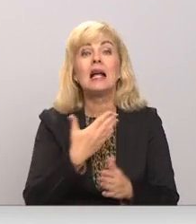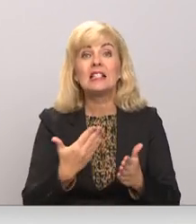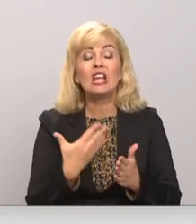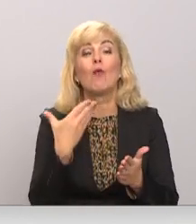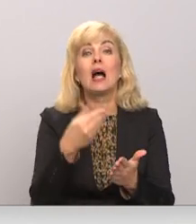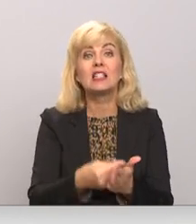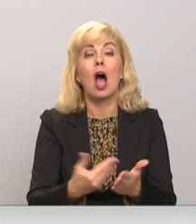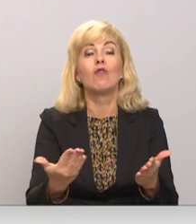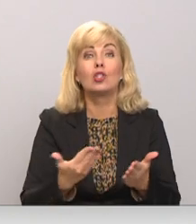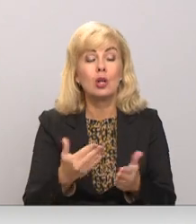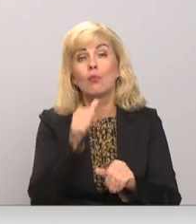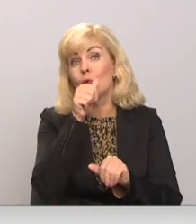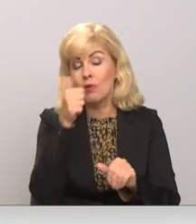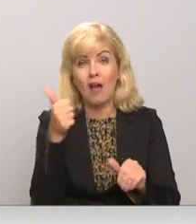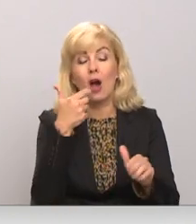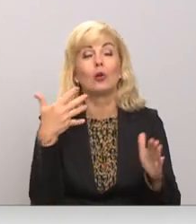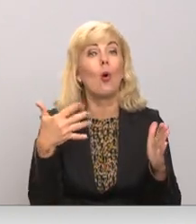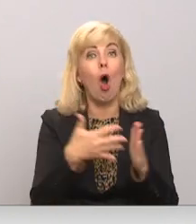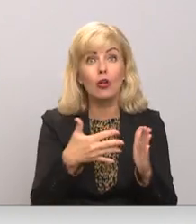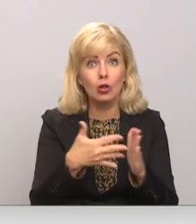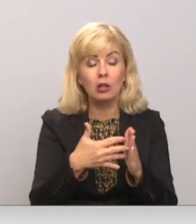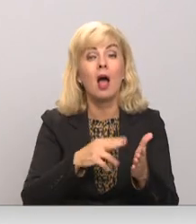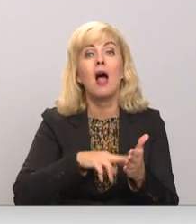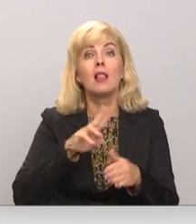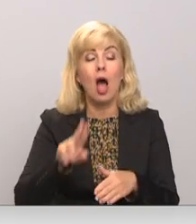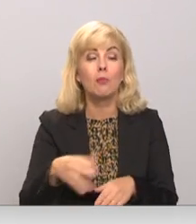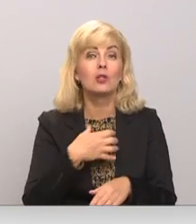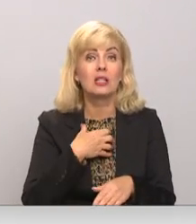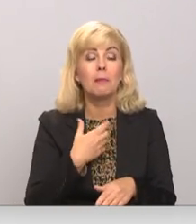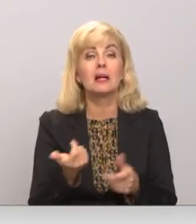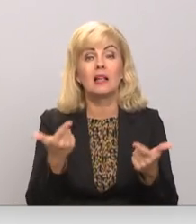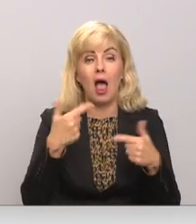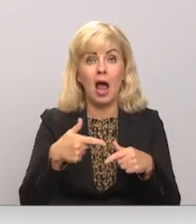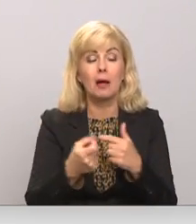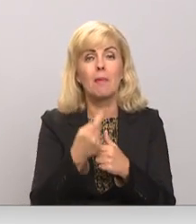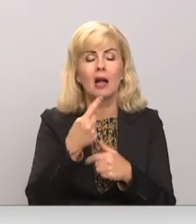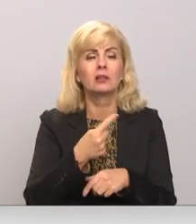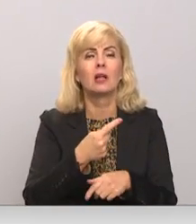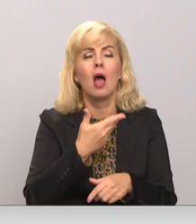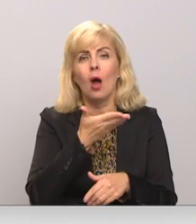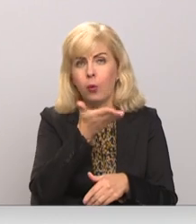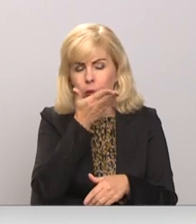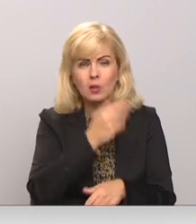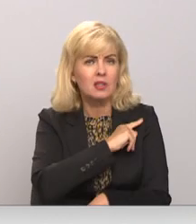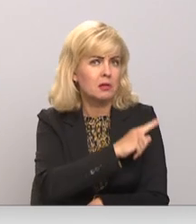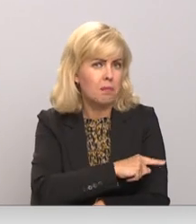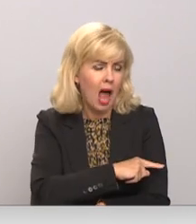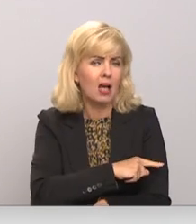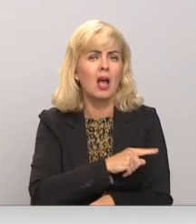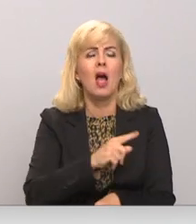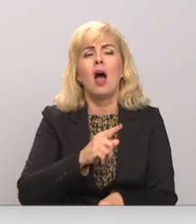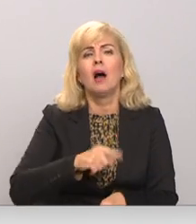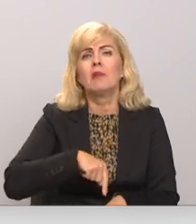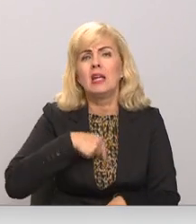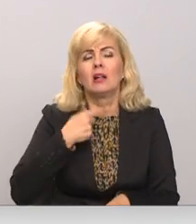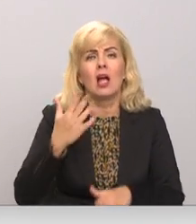tu neko nekontrolē. Un tad es vienkārši ļāvos. Slimības gaitā parādījās liels bezspēks. Ingrīda stāsta, ka ilgi nācās gatavoties,